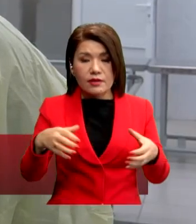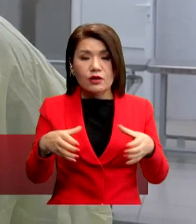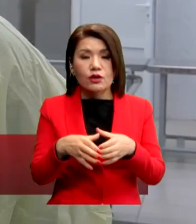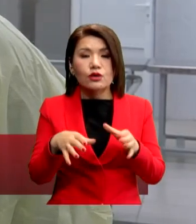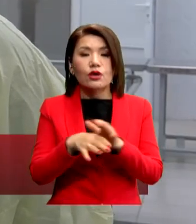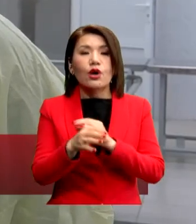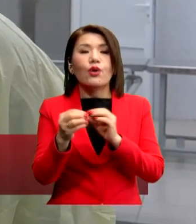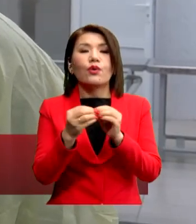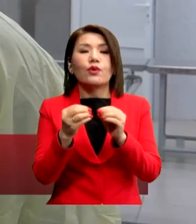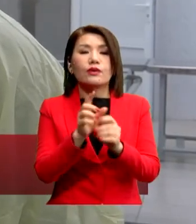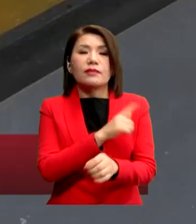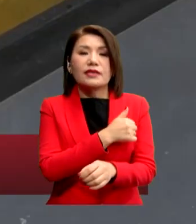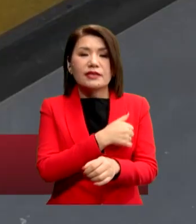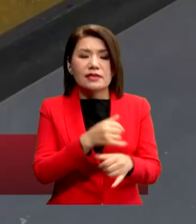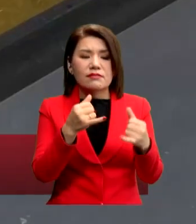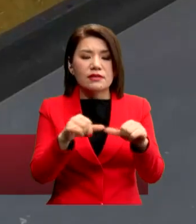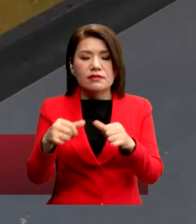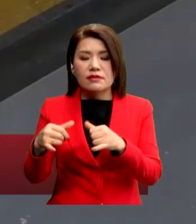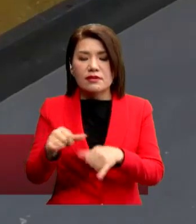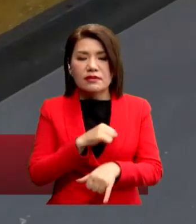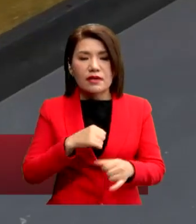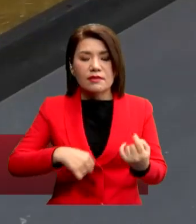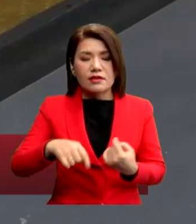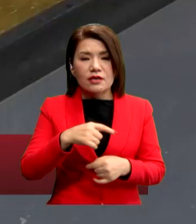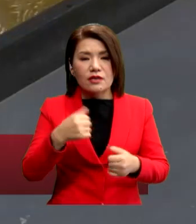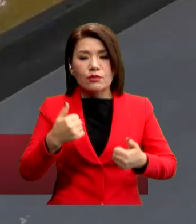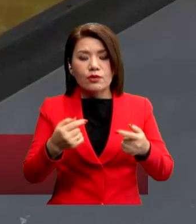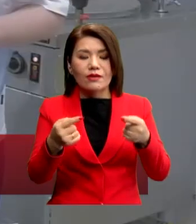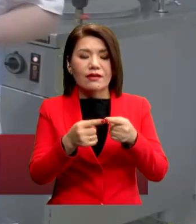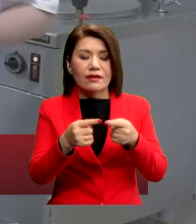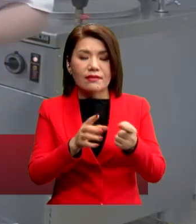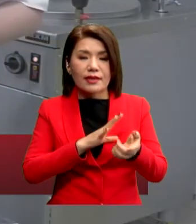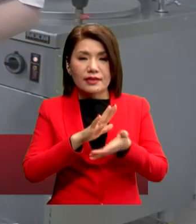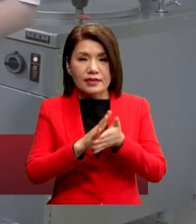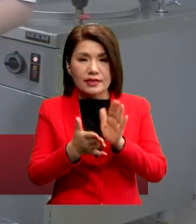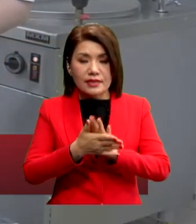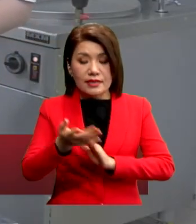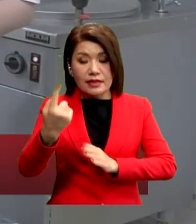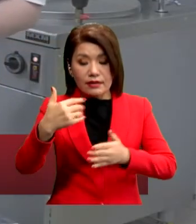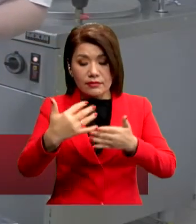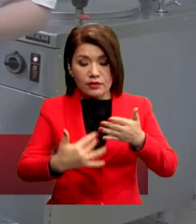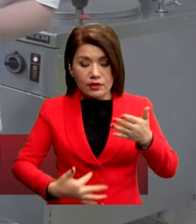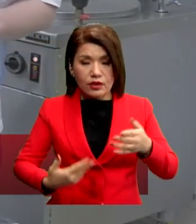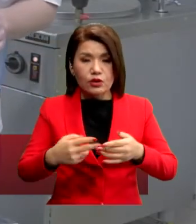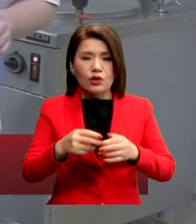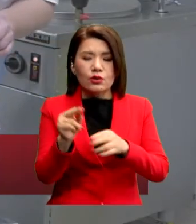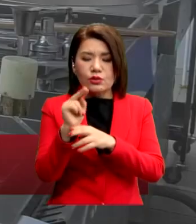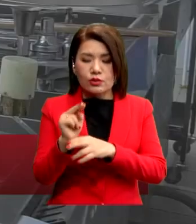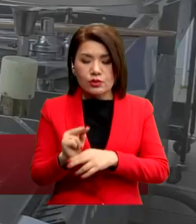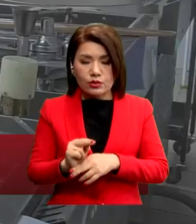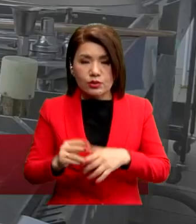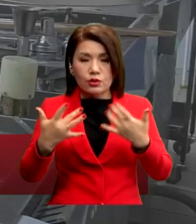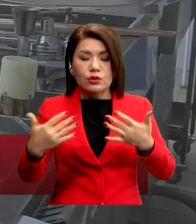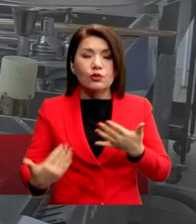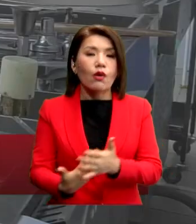облысында 10 медициналық мекеменің асханасын жеке серіктестік арқылы жалға алған. Келісім шарттағы талап бойынша барлығына күрделі жөндеу жасап,